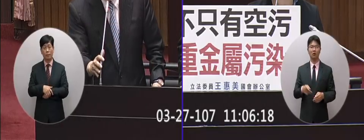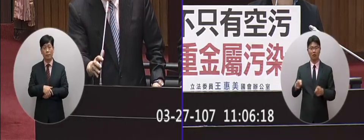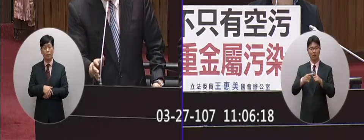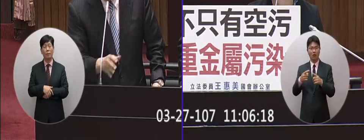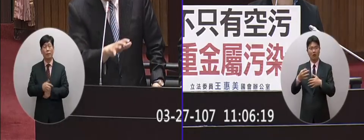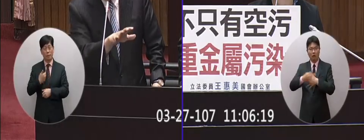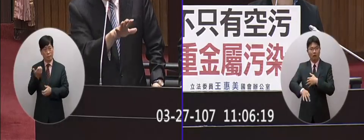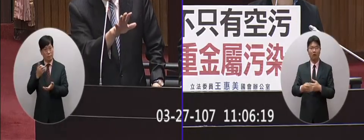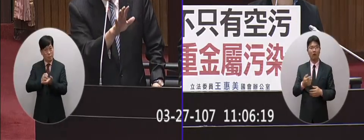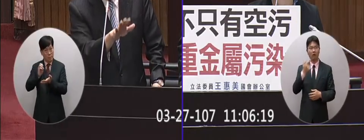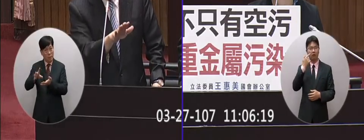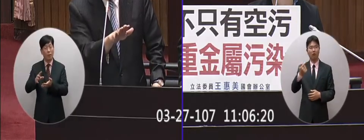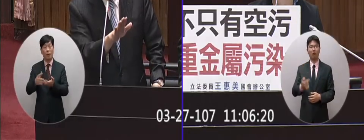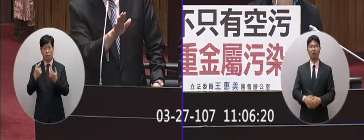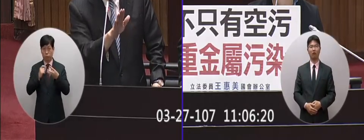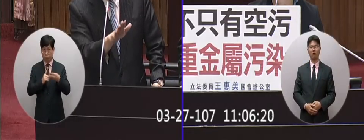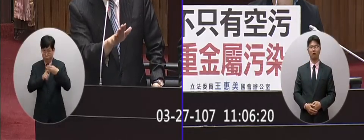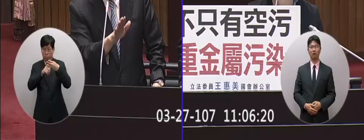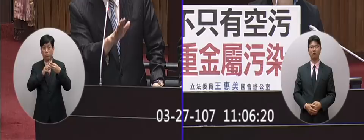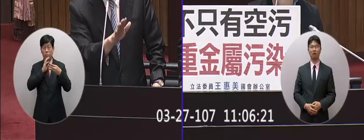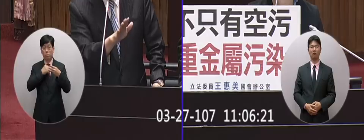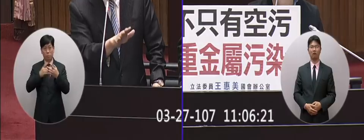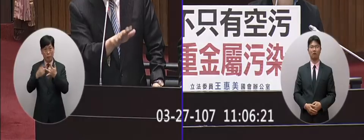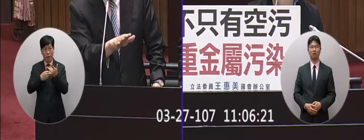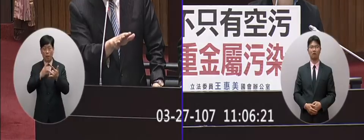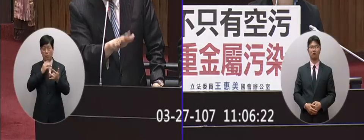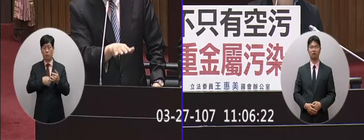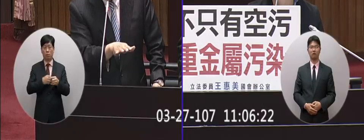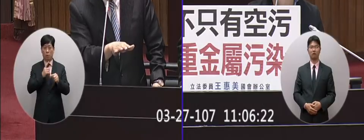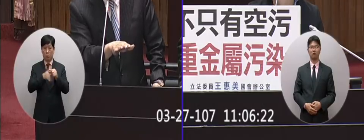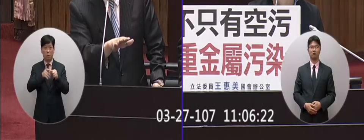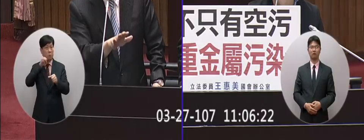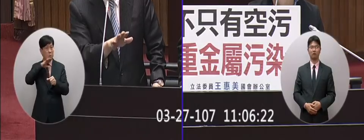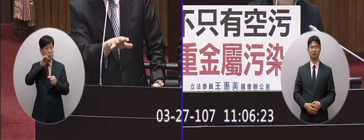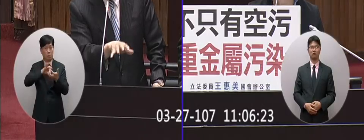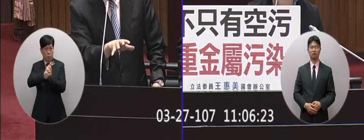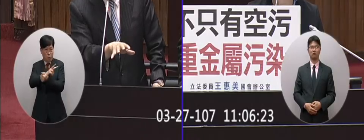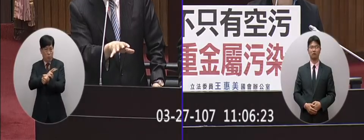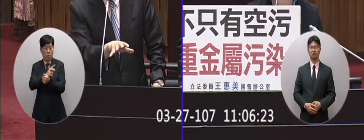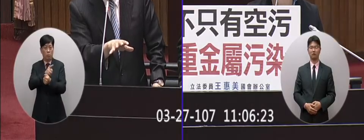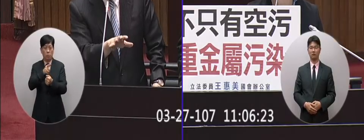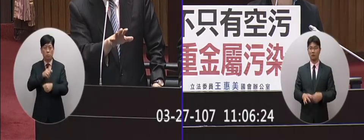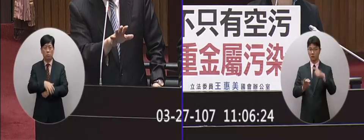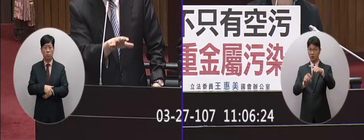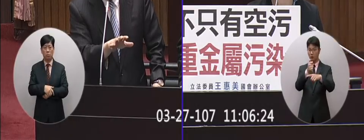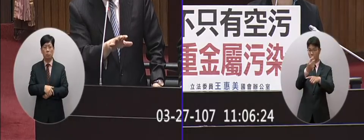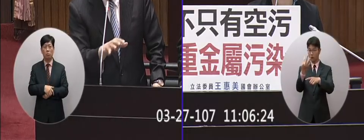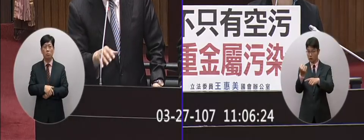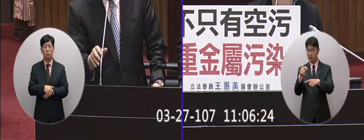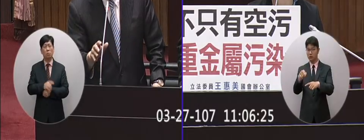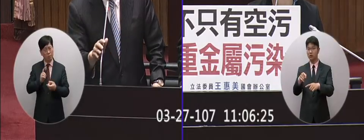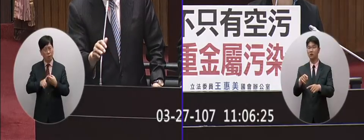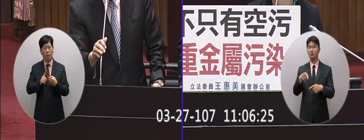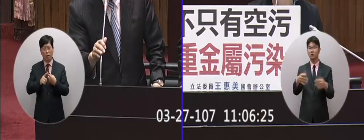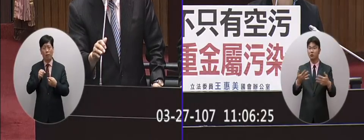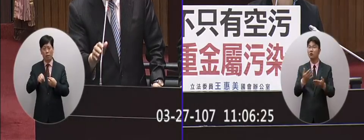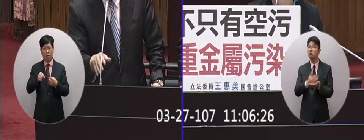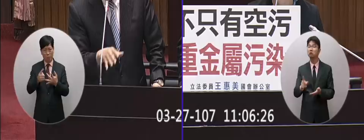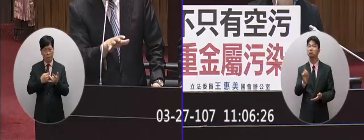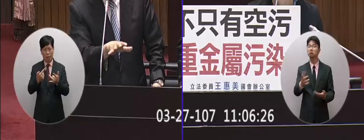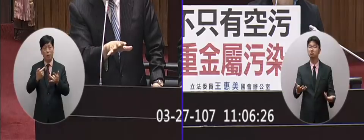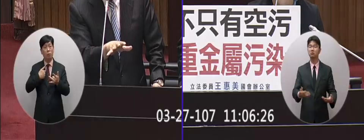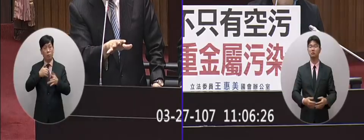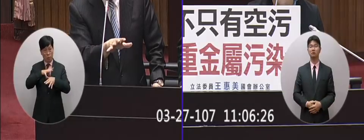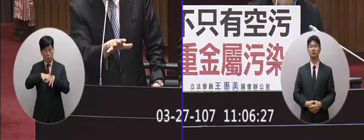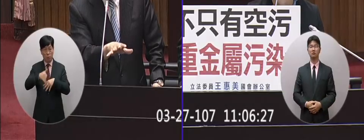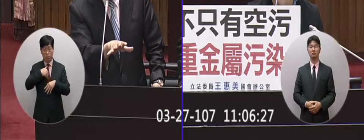很厉害。 跟你报告了，就是我们主要还是缺在中彰投云哦。 占了50%几，没有错。怎么样解决？ 所以这个部分，我们